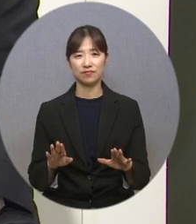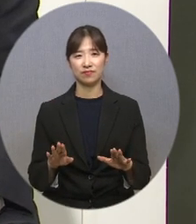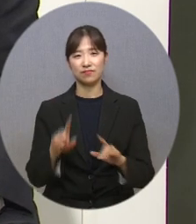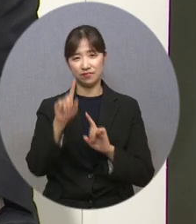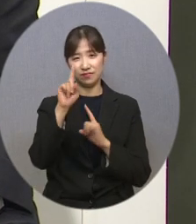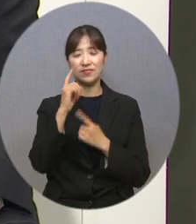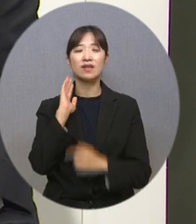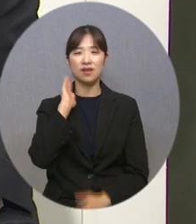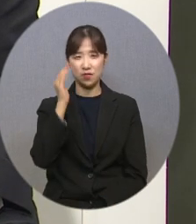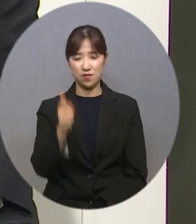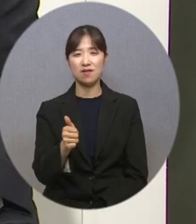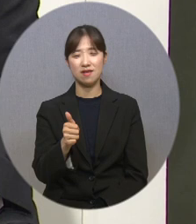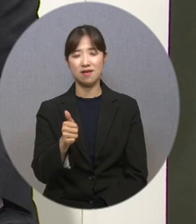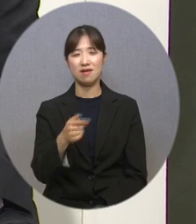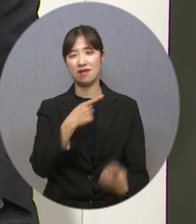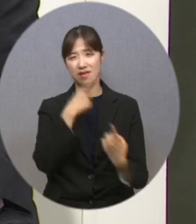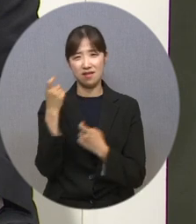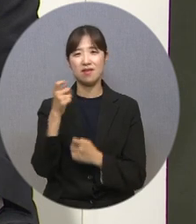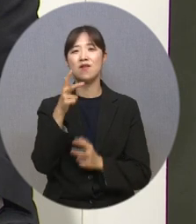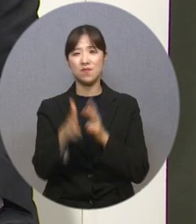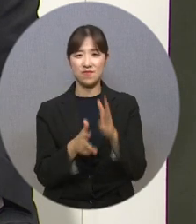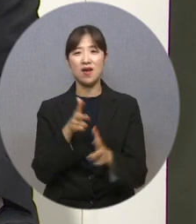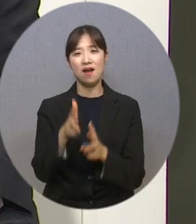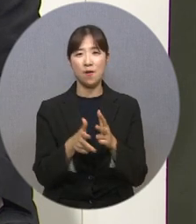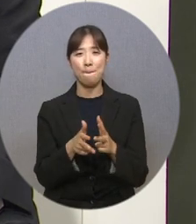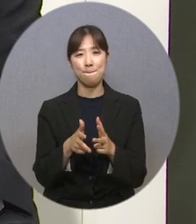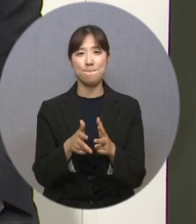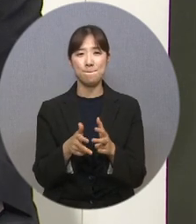건국 이승만 대통령 박사